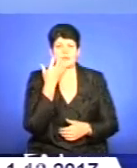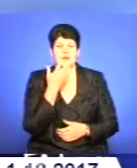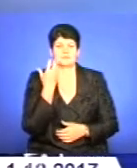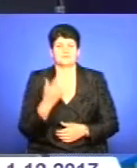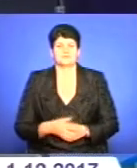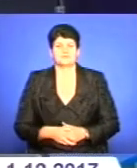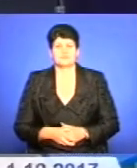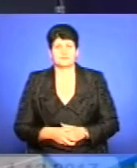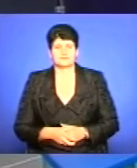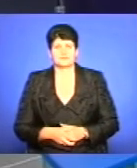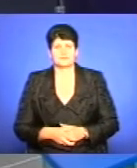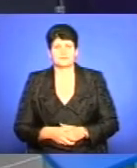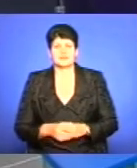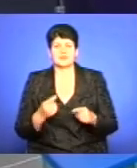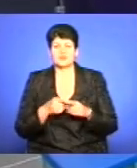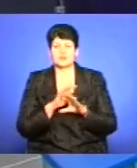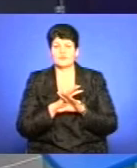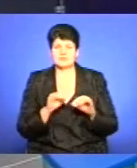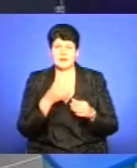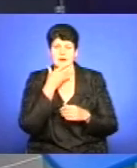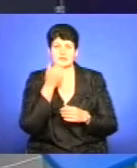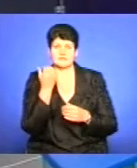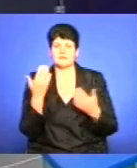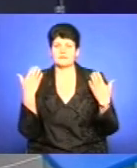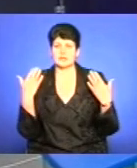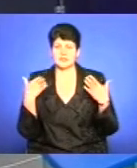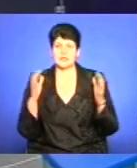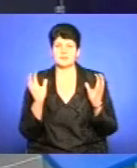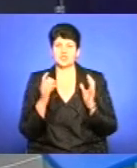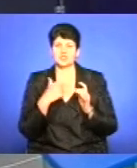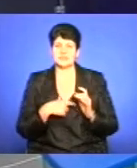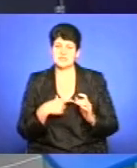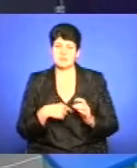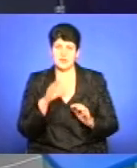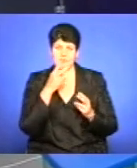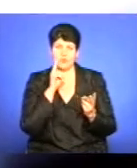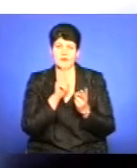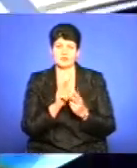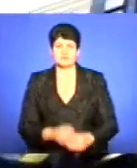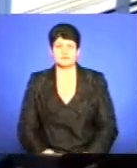На цьому у мене все. Гарних вам вихідних і бережіть себе. Побачимось!